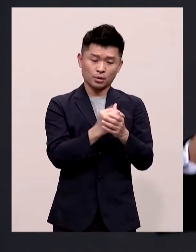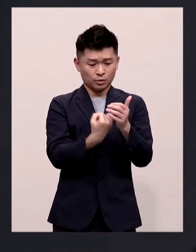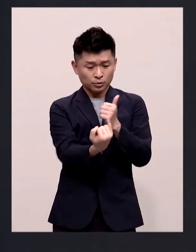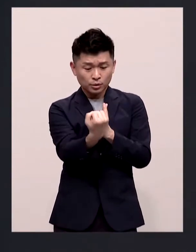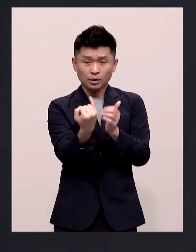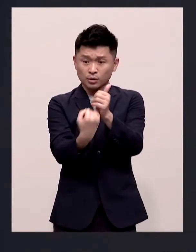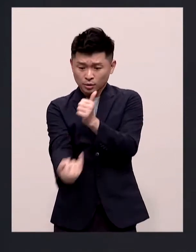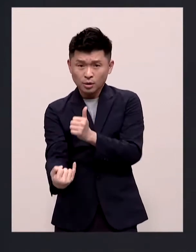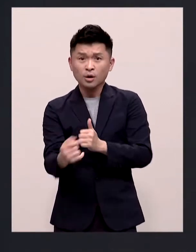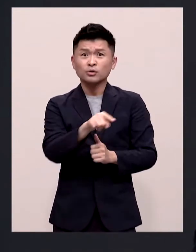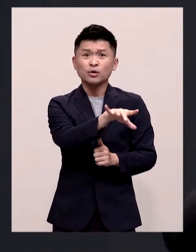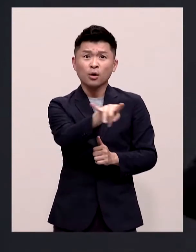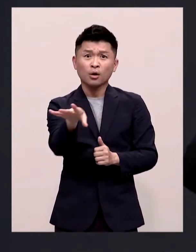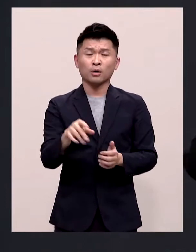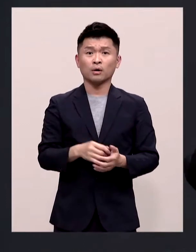婦子沒有女婦孫子嗎